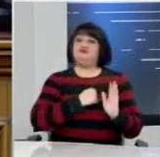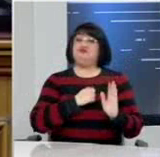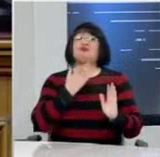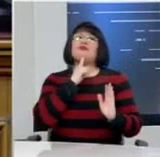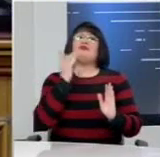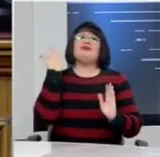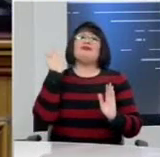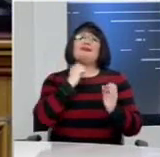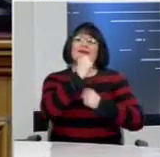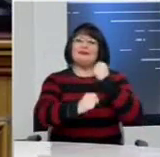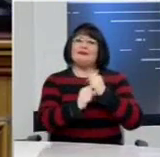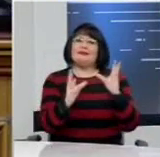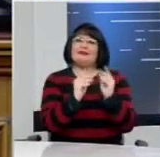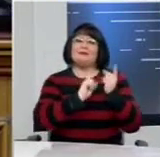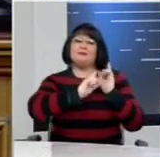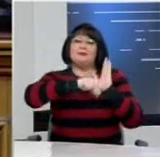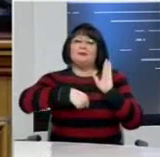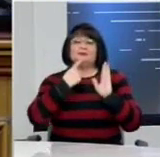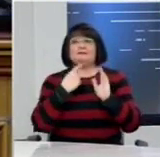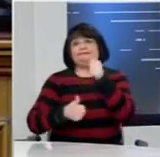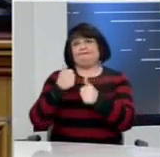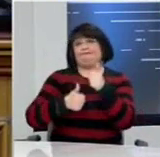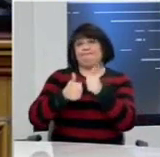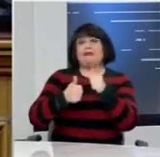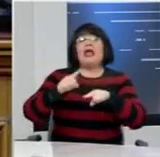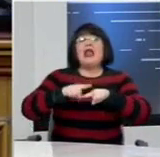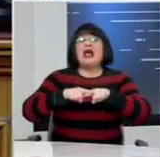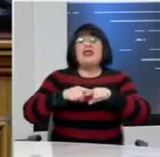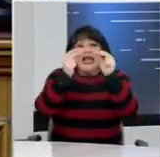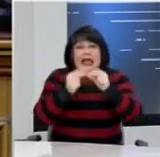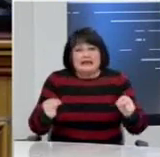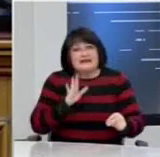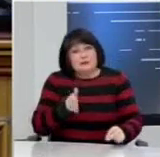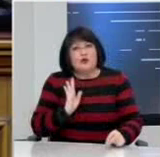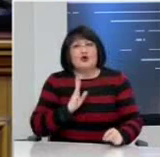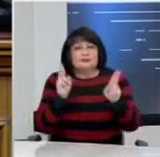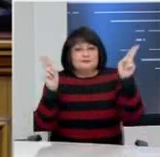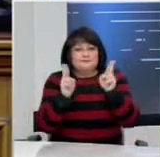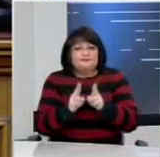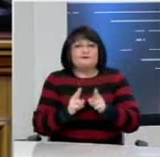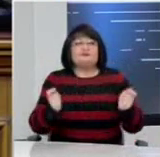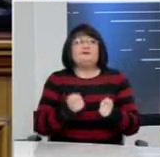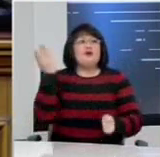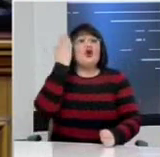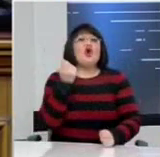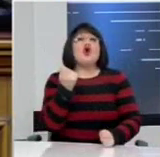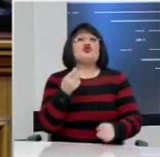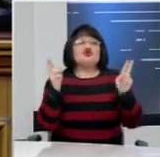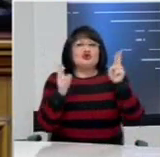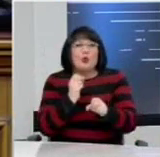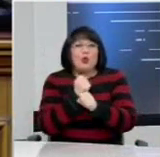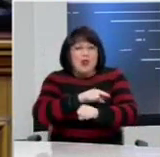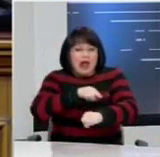μνημονίων, ότι δήθεν το πρόβλημα της ανταγωνιστικότητας της χώρας θα λυθεί με τη συρρήκνωση του εργασιακού κόστους και με τη συμπίεση